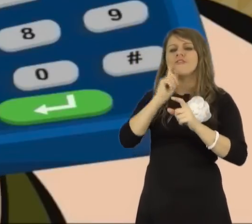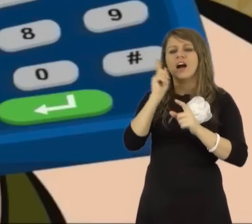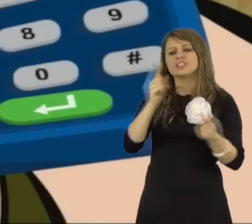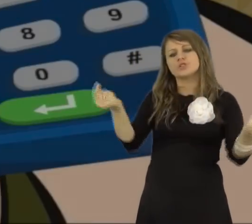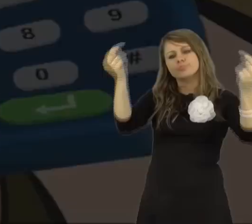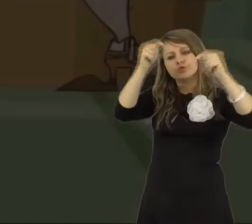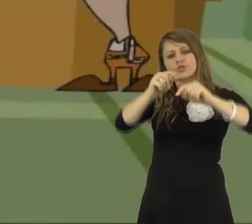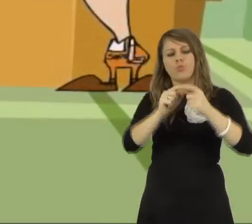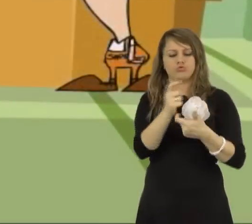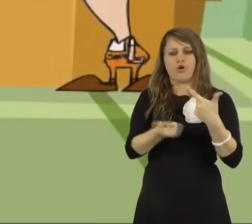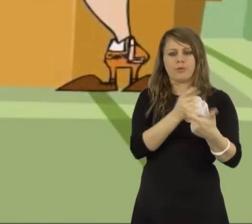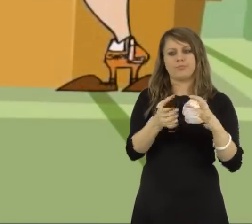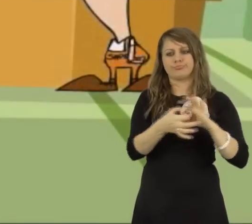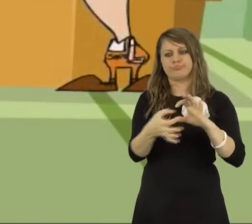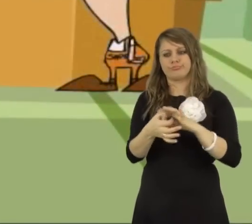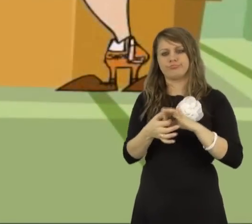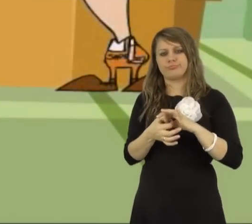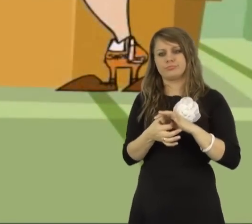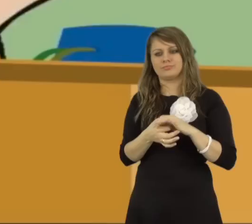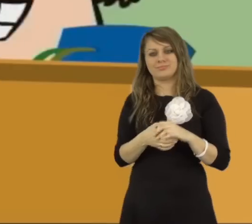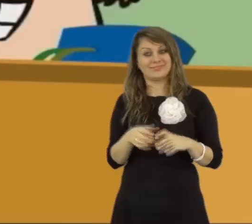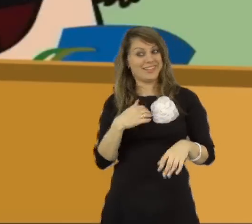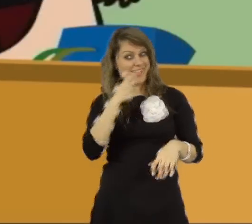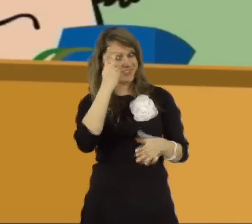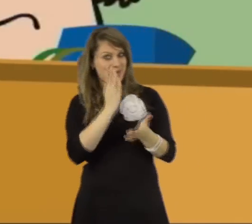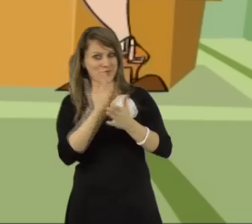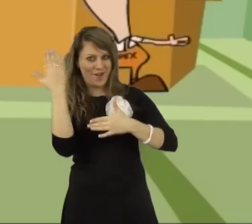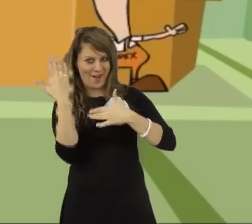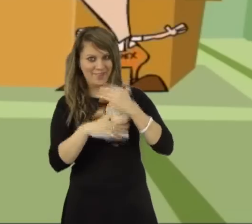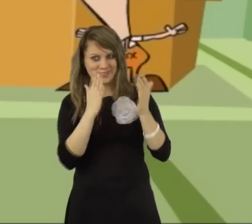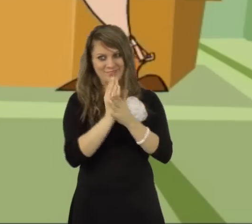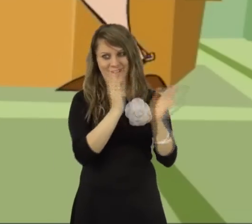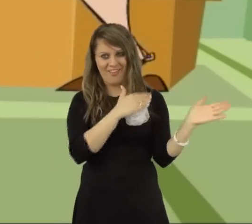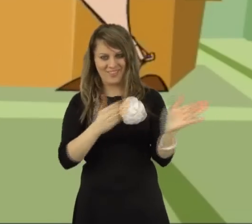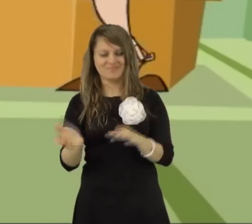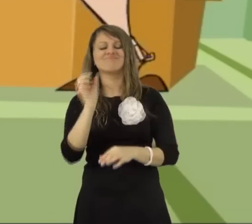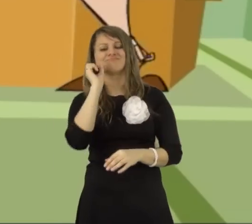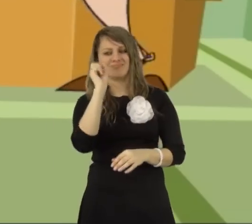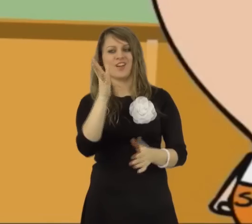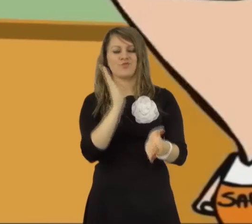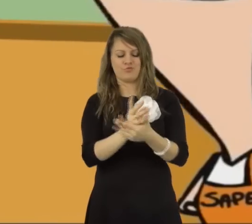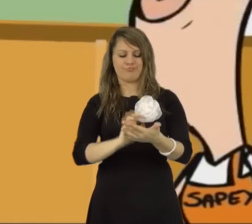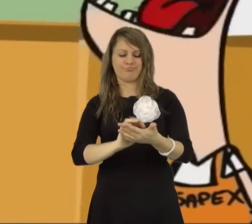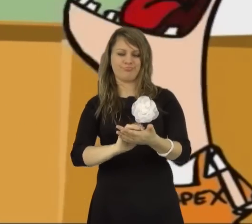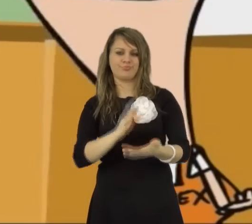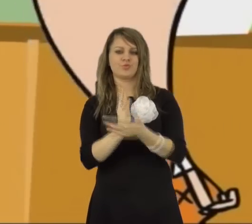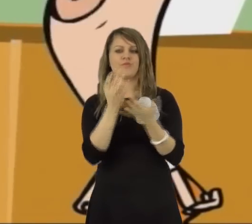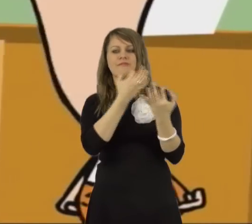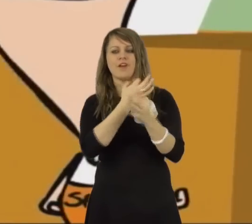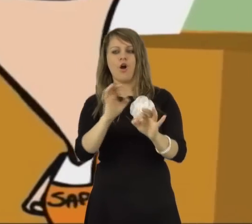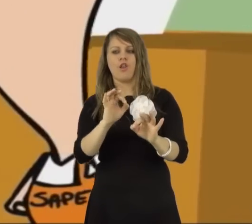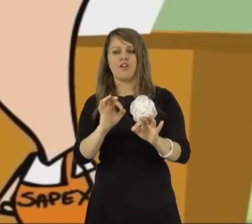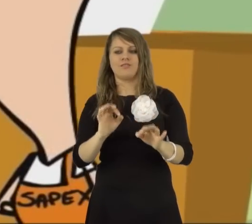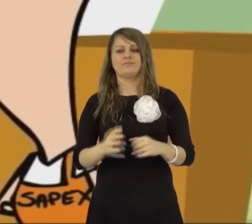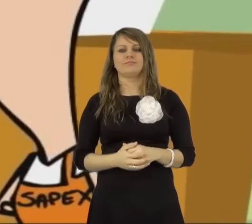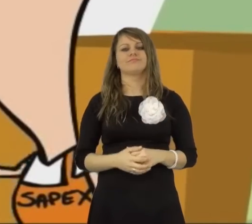żeby terminal zainstalować. O, widzę, że panowie już kończą. Się wie. Już, można działać. Należy